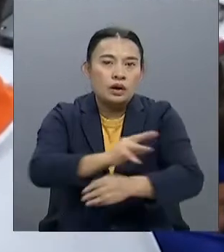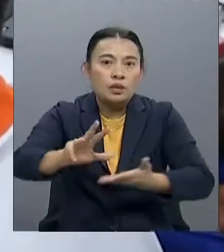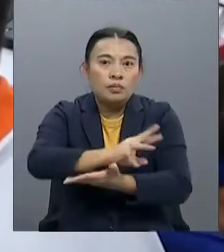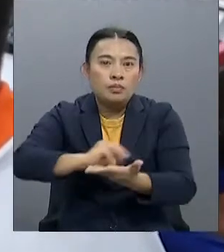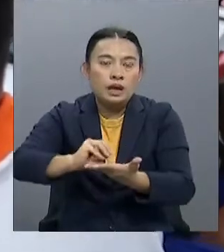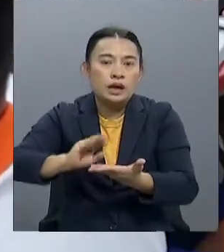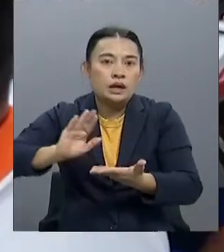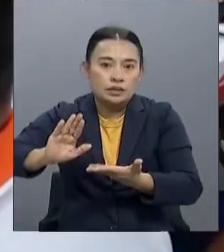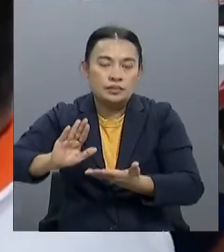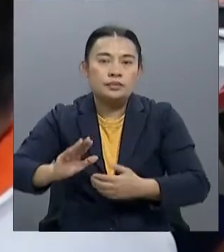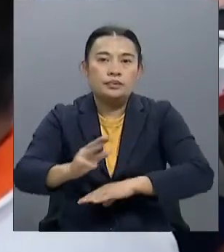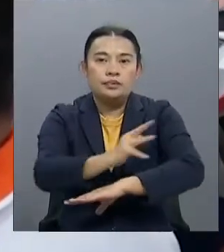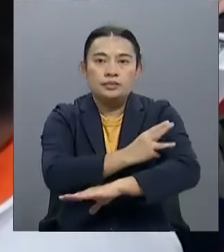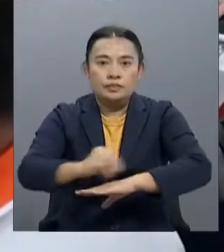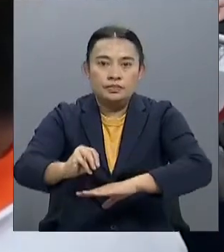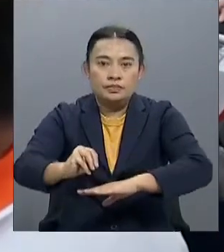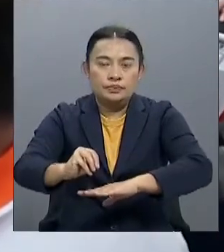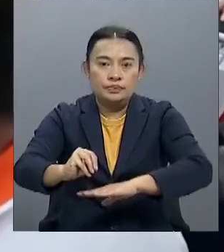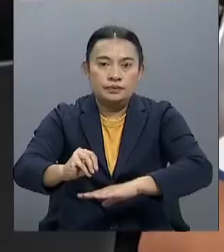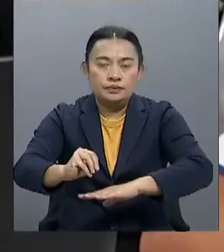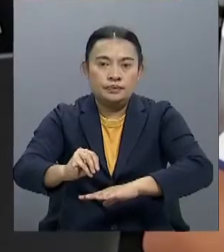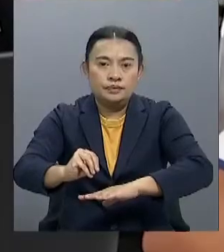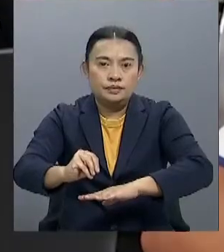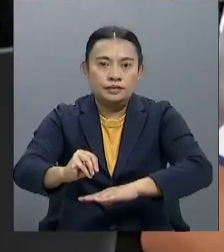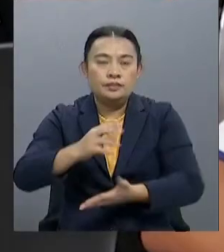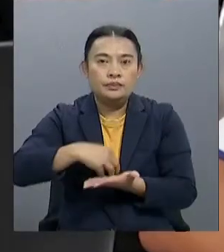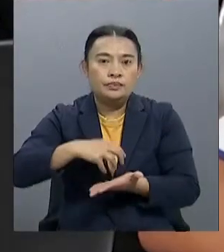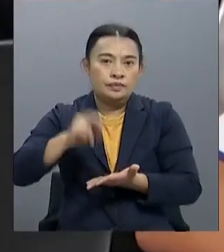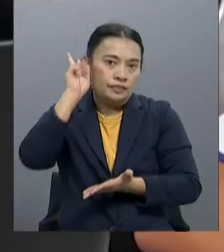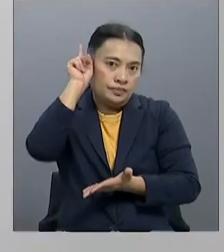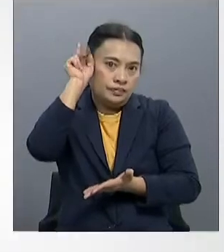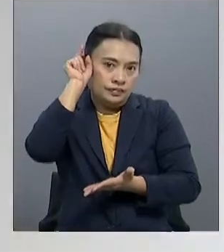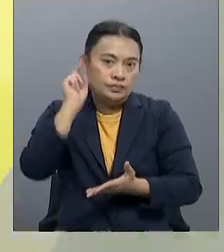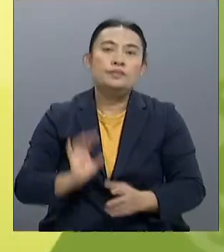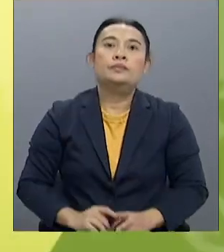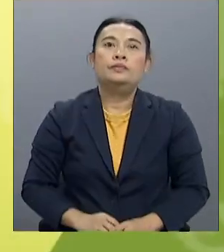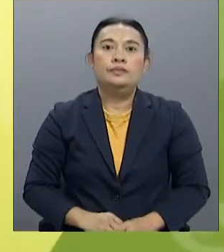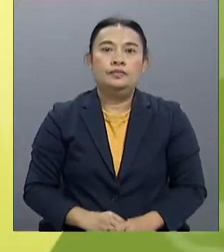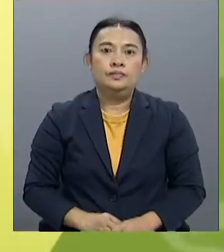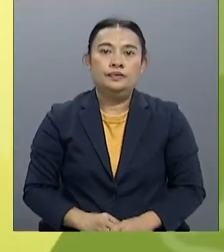ารสนเทศมหาวิทยาลัยมหาสารคามรายงาน